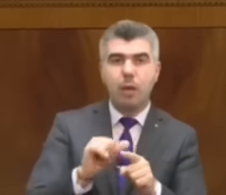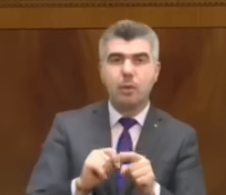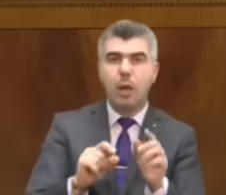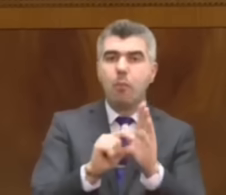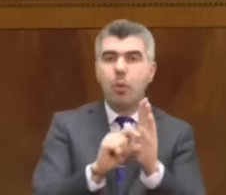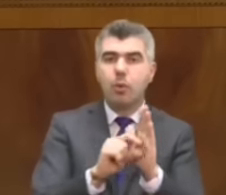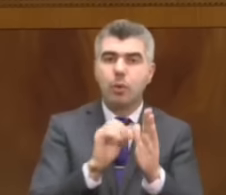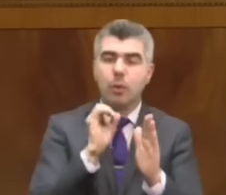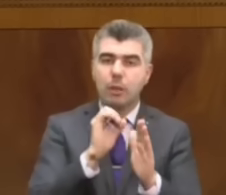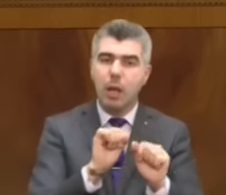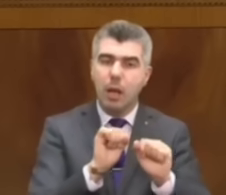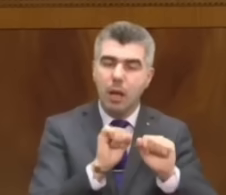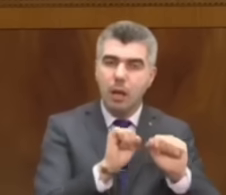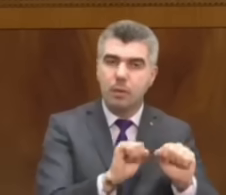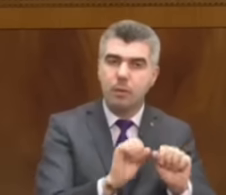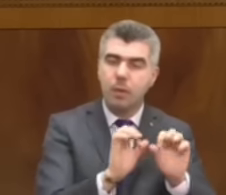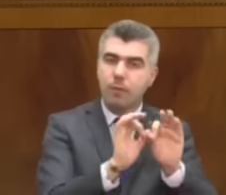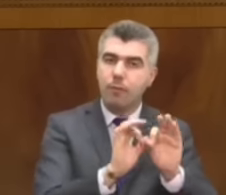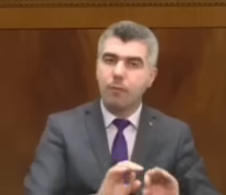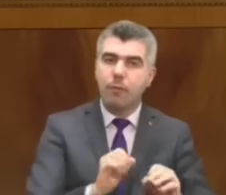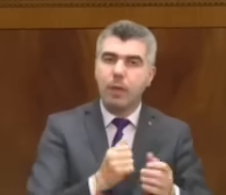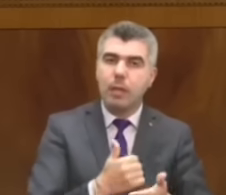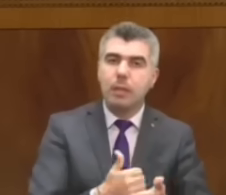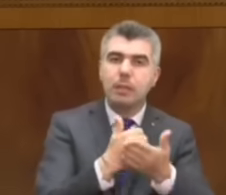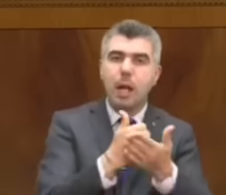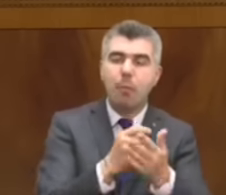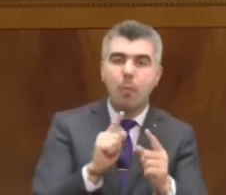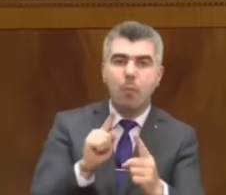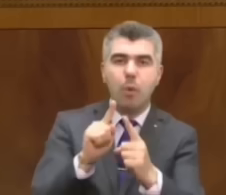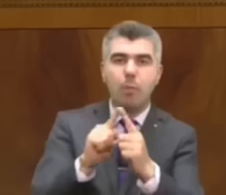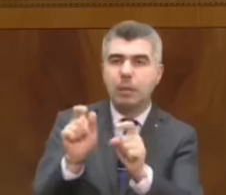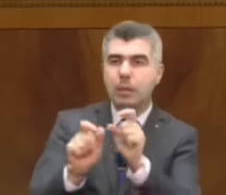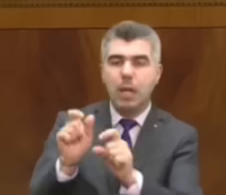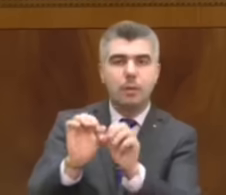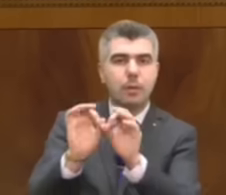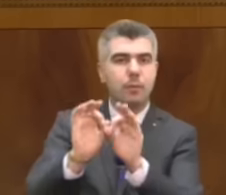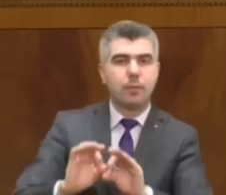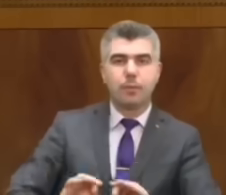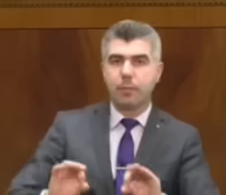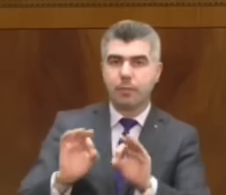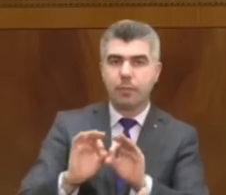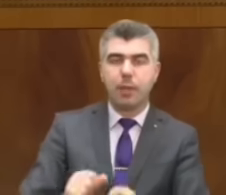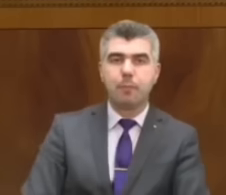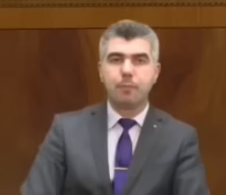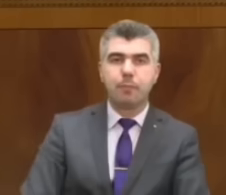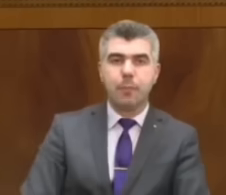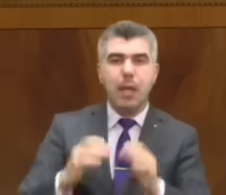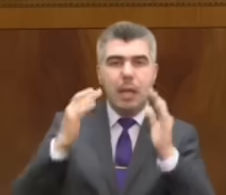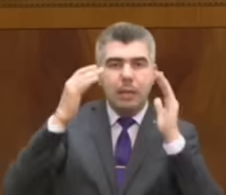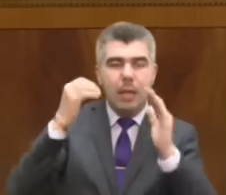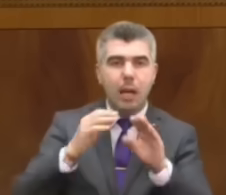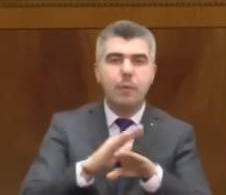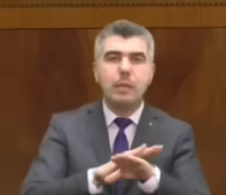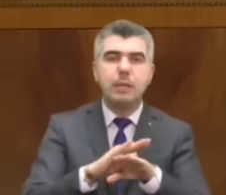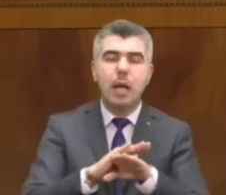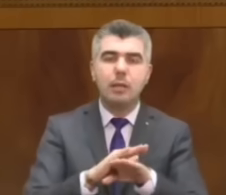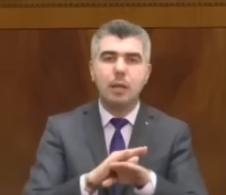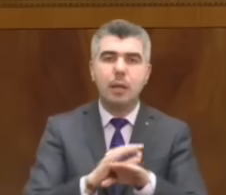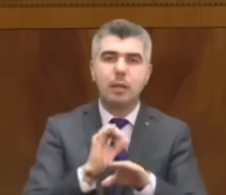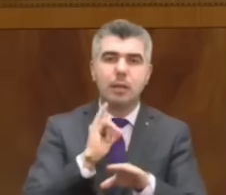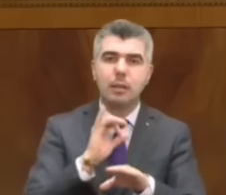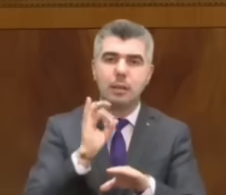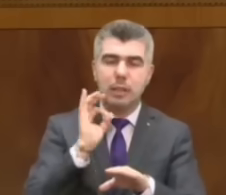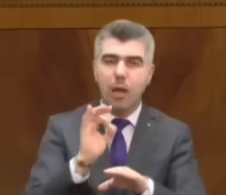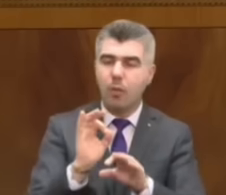مقتنعينش أبدا بالدعم المباشر للمواطنات والمواطنين، ما كتأمنوش به، ثقافتكم السياسية ما كتسمحش به،